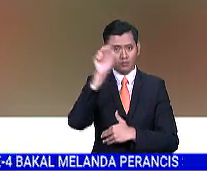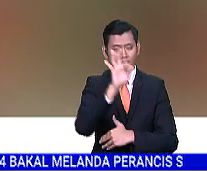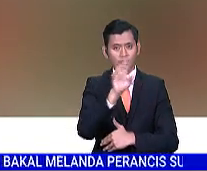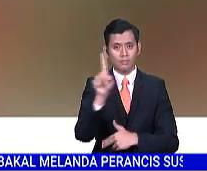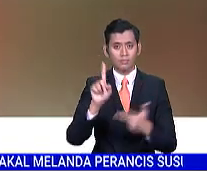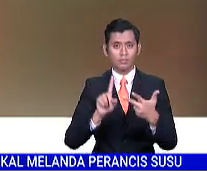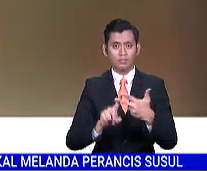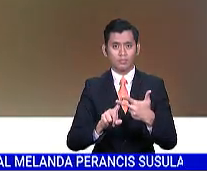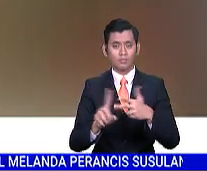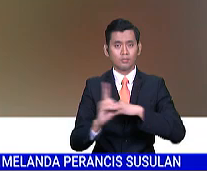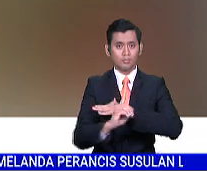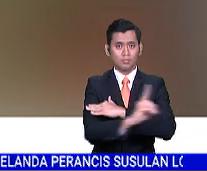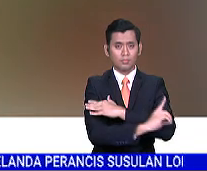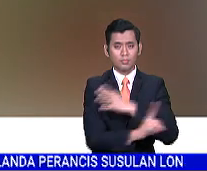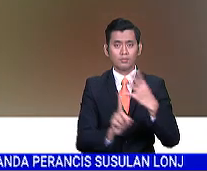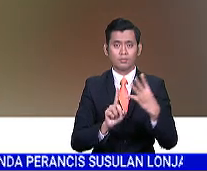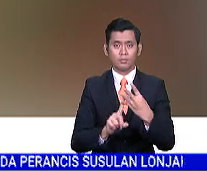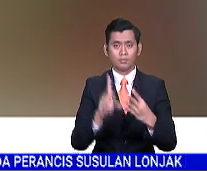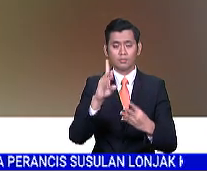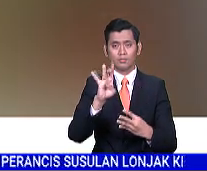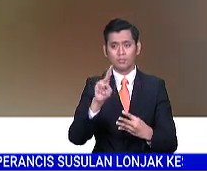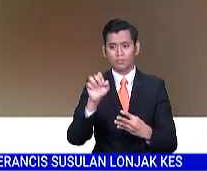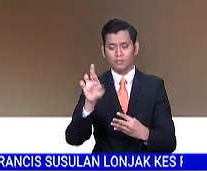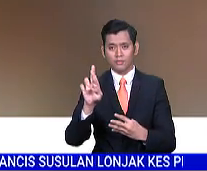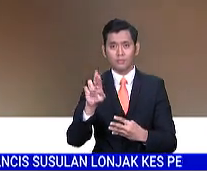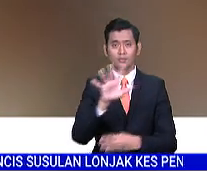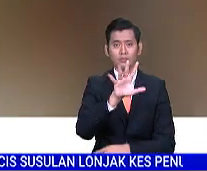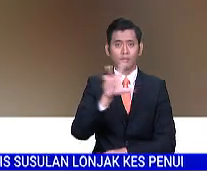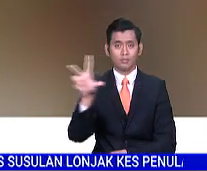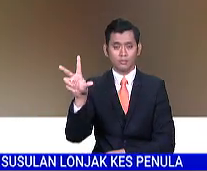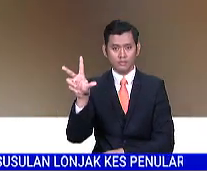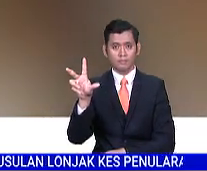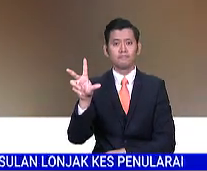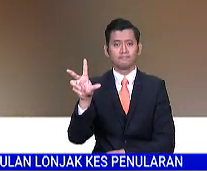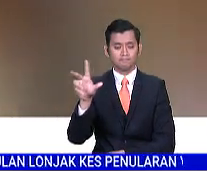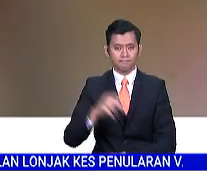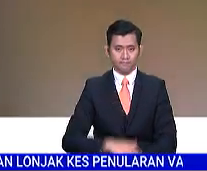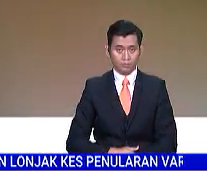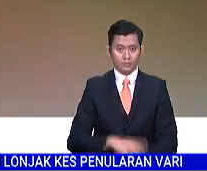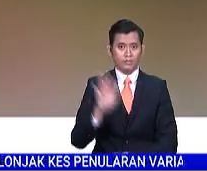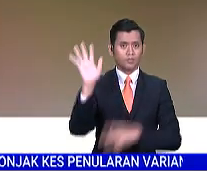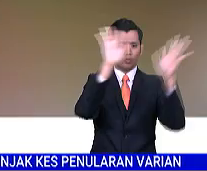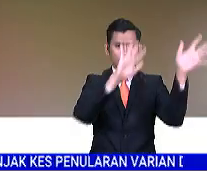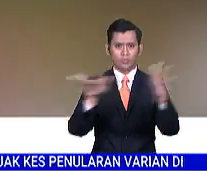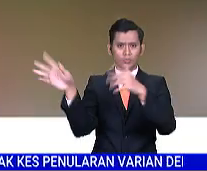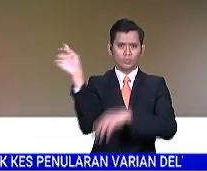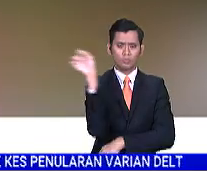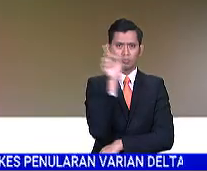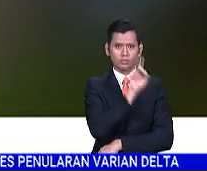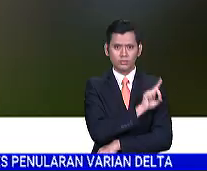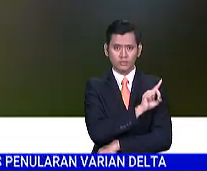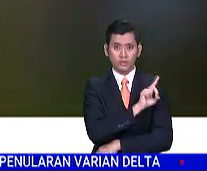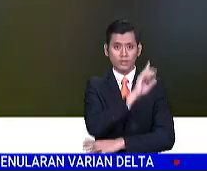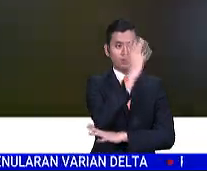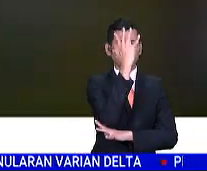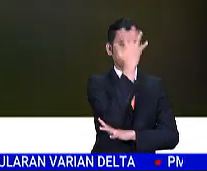Dungun 71 dan Marang 53. Ribut yang berlaku dalam tempoh 15 minit itu turut menyebabkan banyak